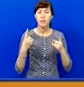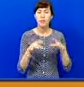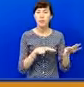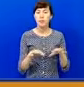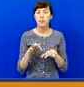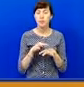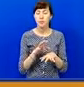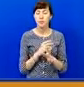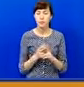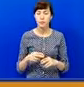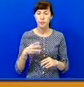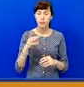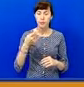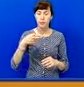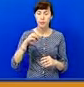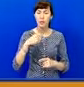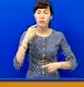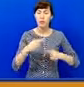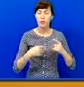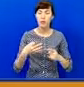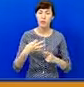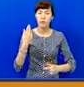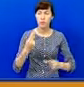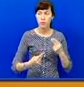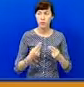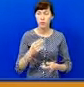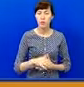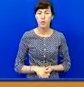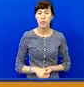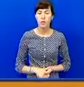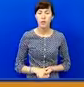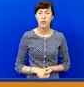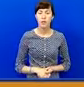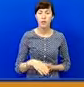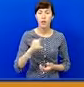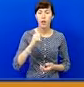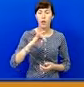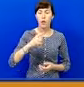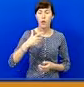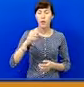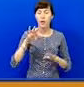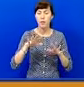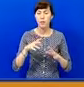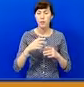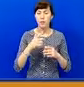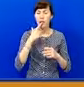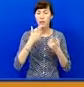өткізуде. Соның бірі Шардарадағы дәстүрлі облыстық турнир. Біреуі Ауған жерінде қайтыс болған Қызыл жұлдыз орденінің